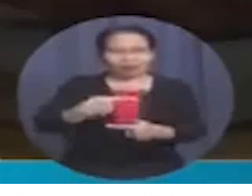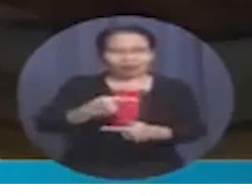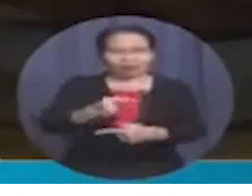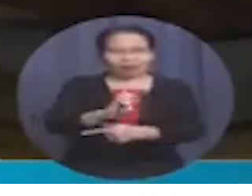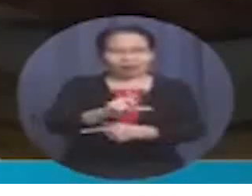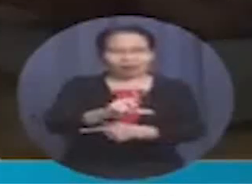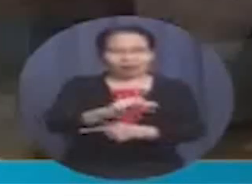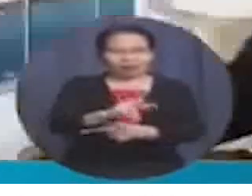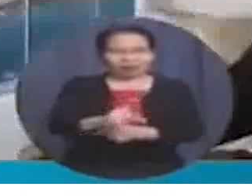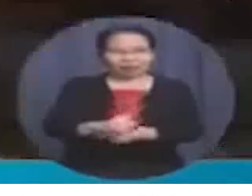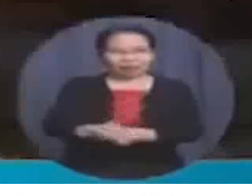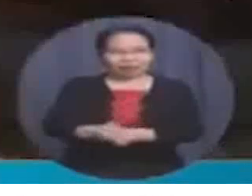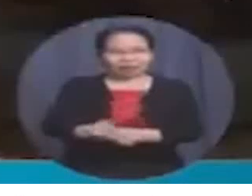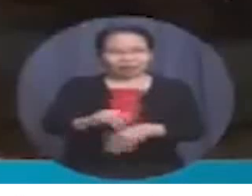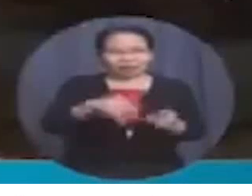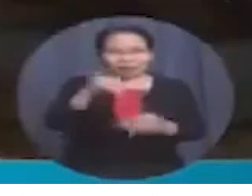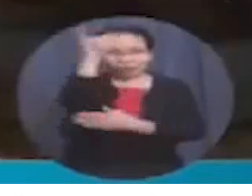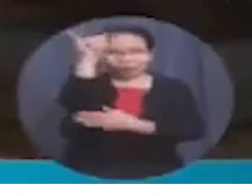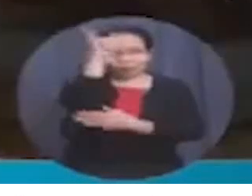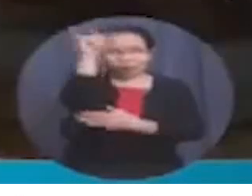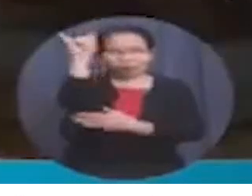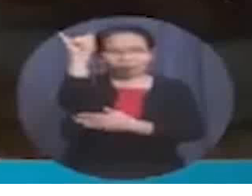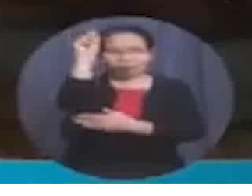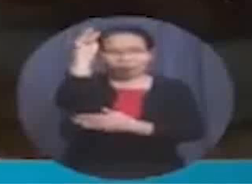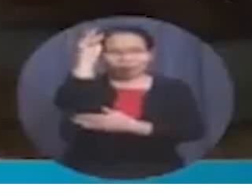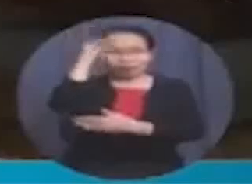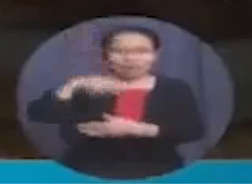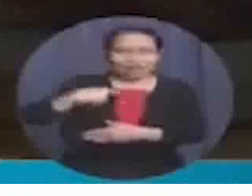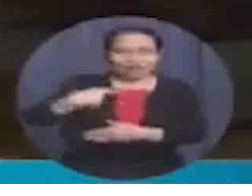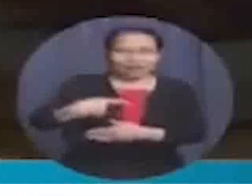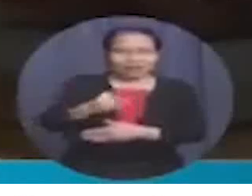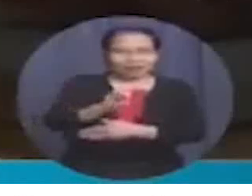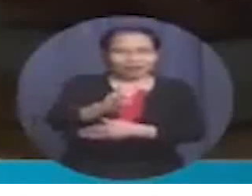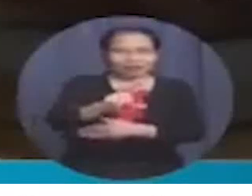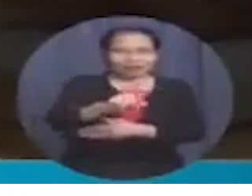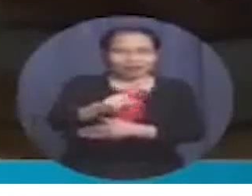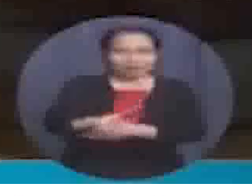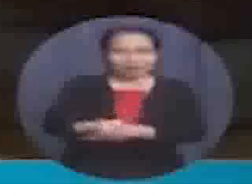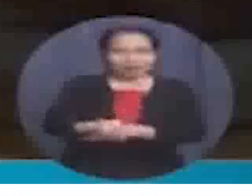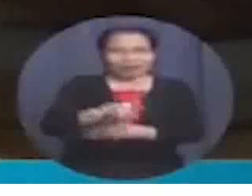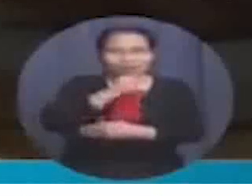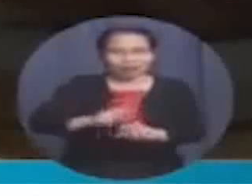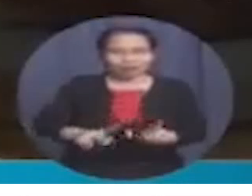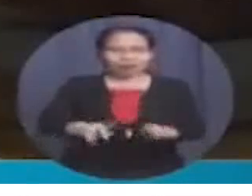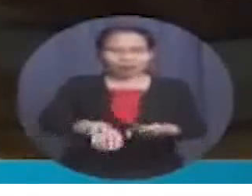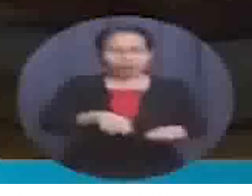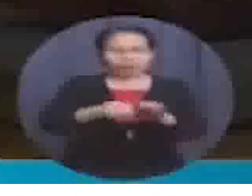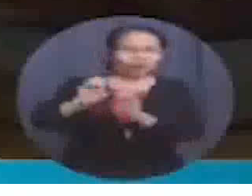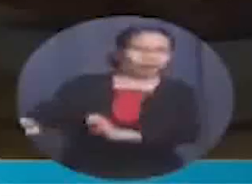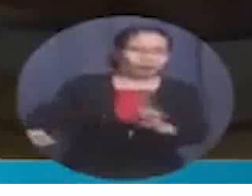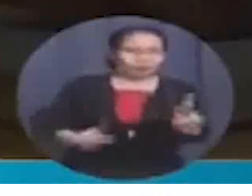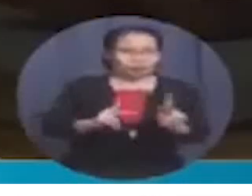si Elipas, eh puro katarantaduhan. Siya may sabi nun eh, na ang dating daan nila karan